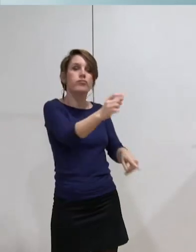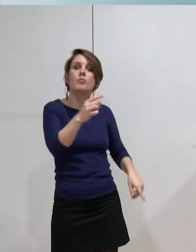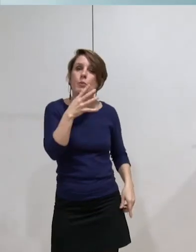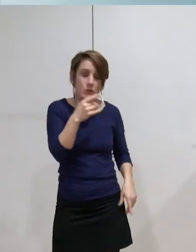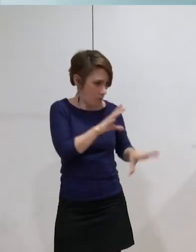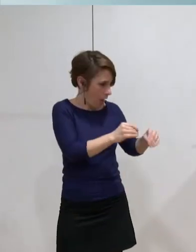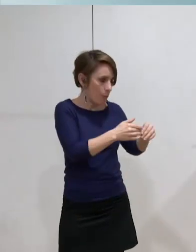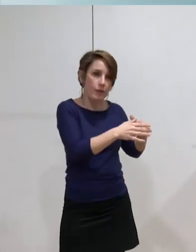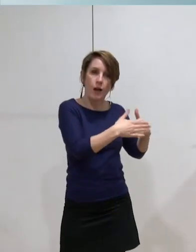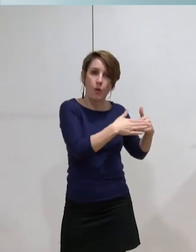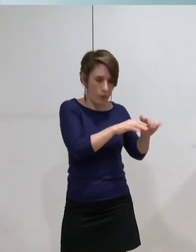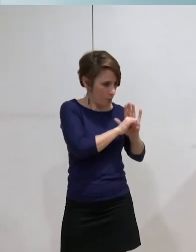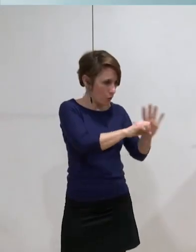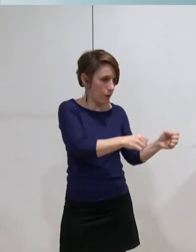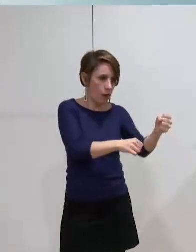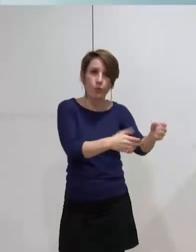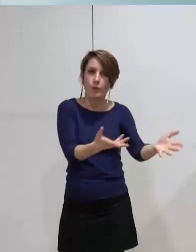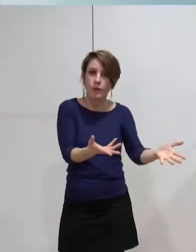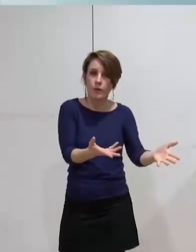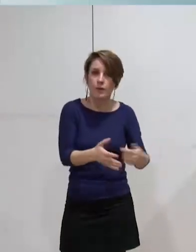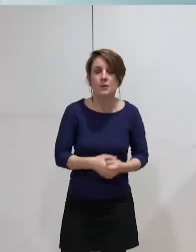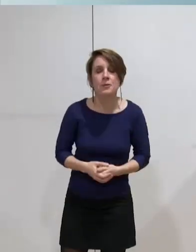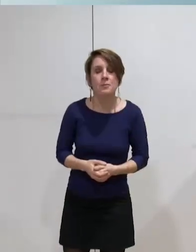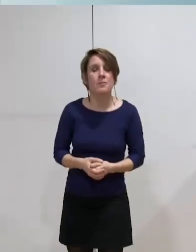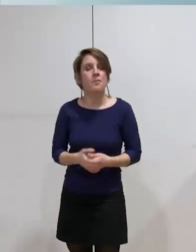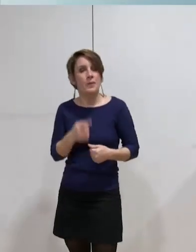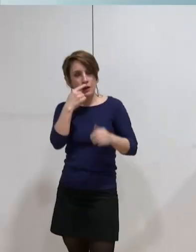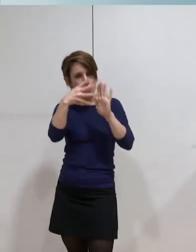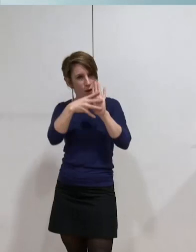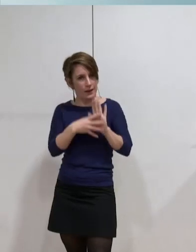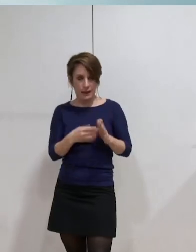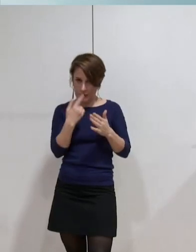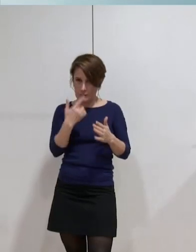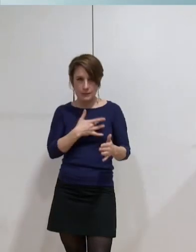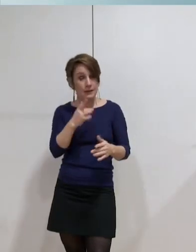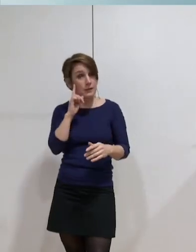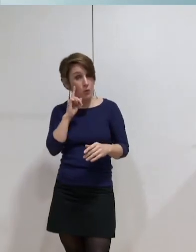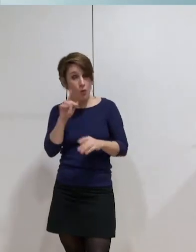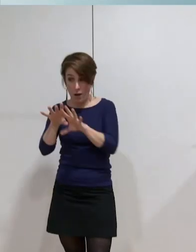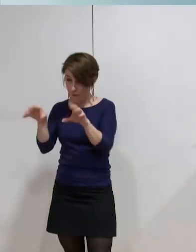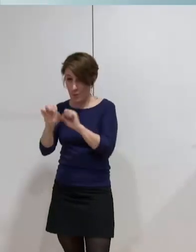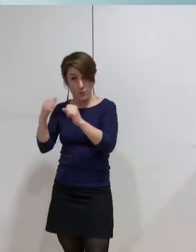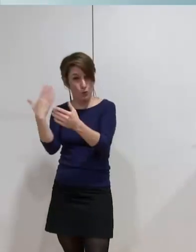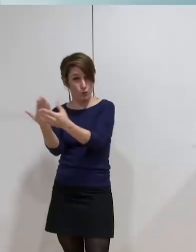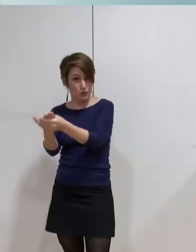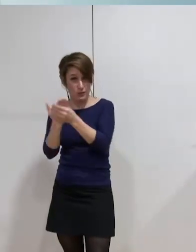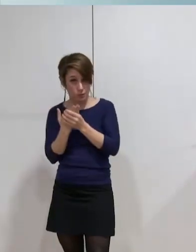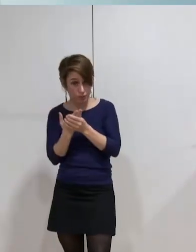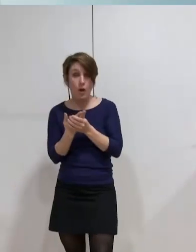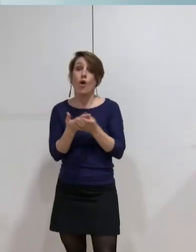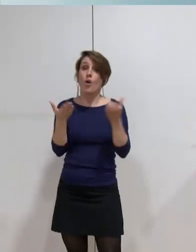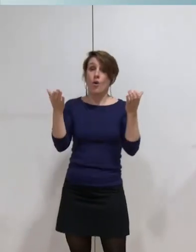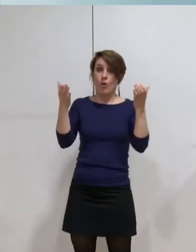est qui est intéressant parce que les familles peuvent faire leur demande c'est examiné par une